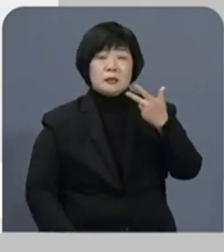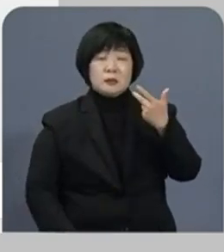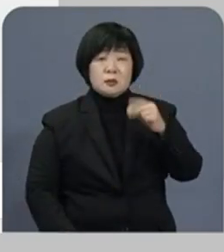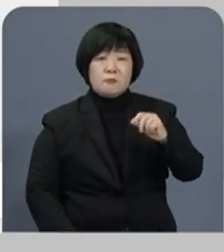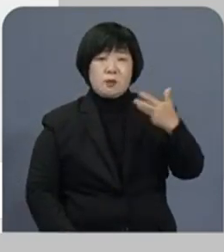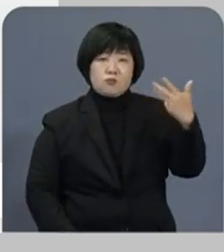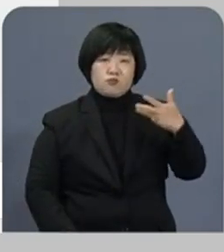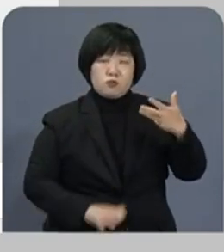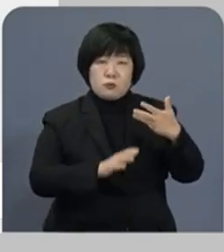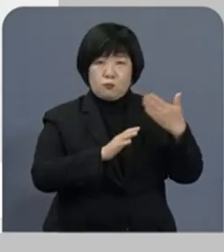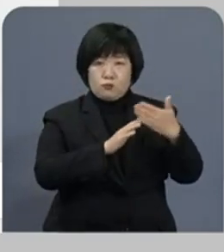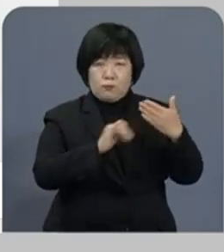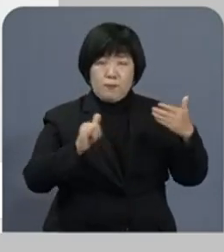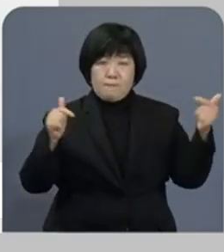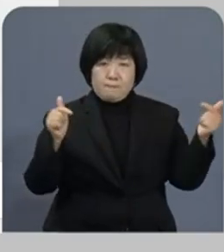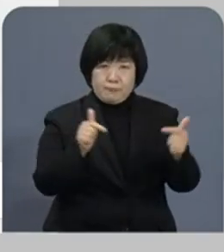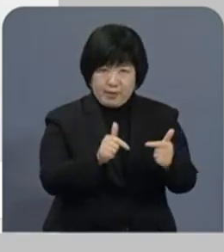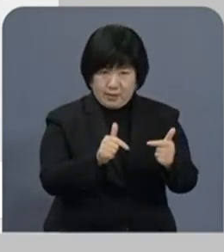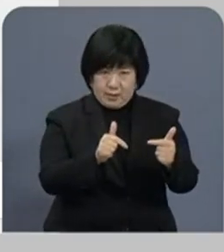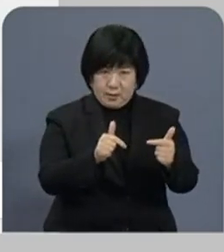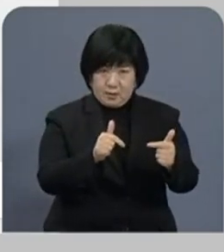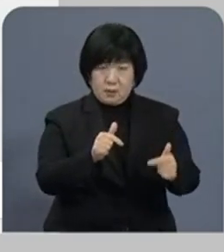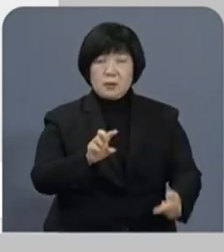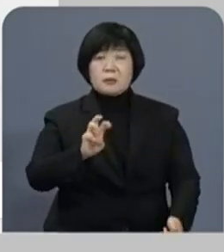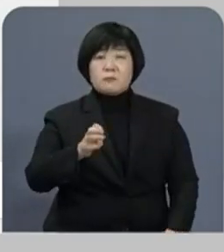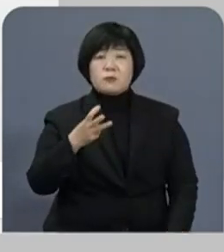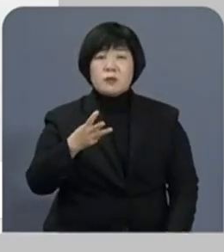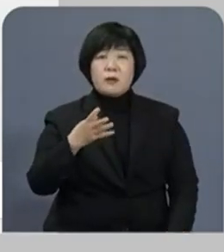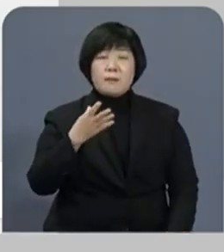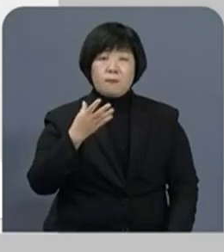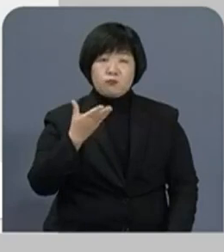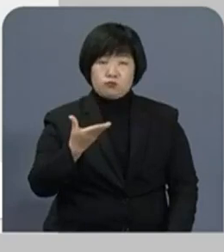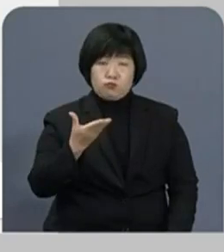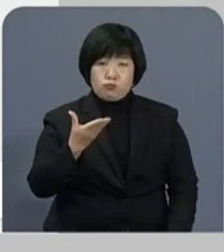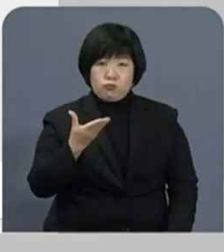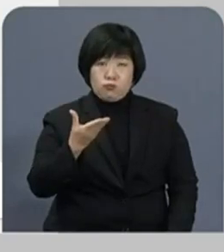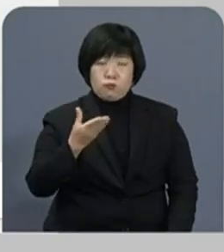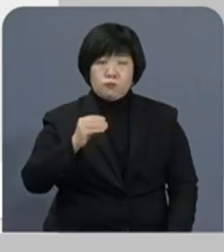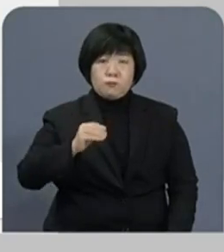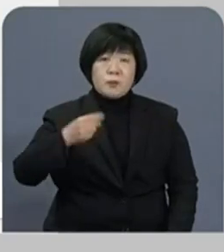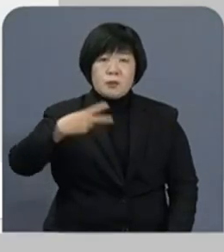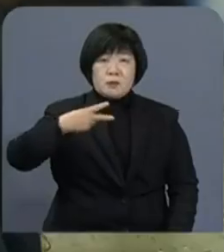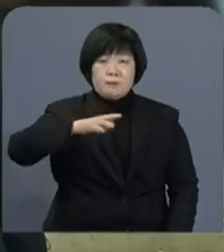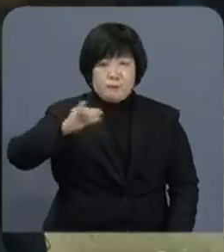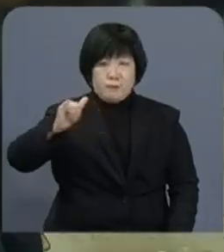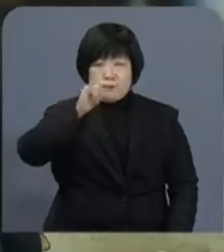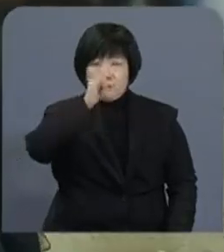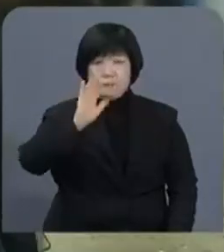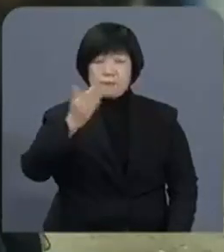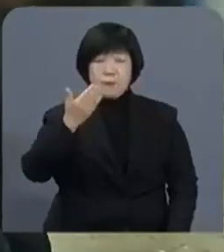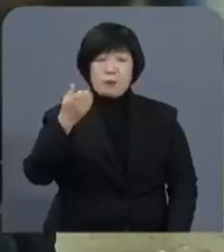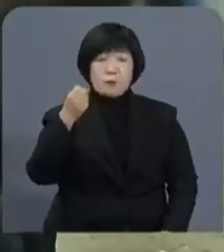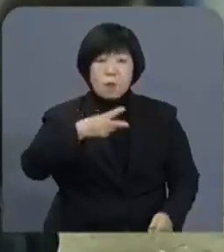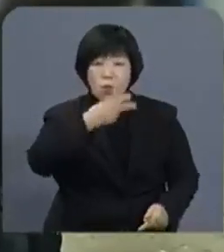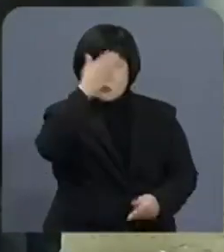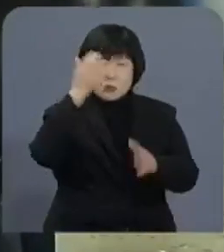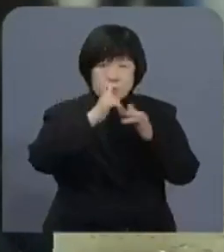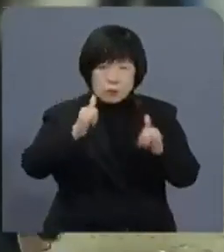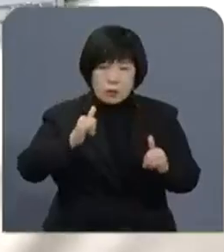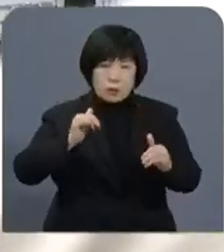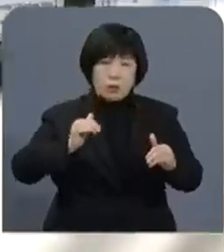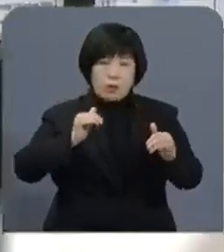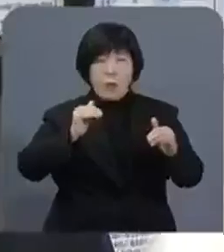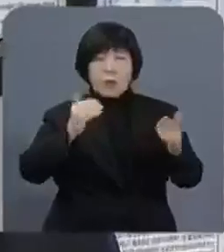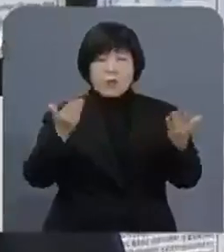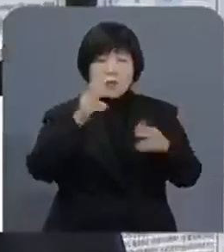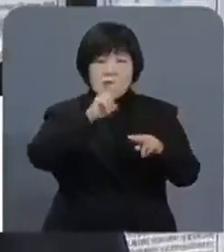330 9만 2천 명을 기록했습니다 한해 2만 명 넘게 줄고 있습니다 여기다 청년이 되면 일자리를